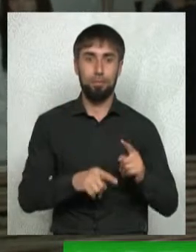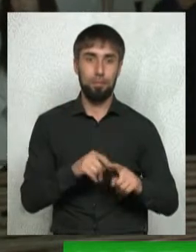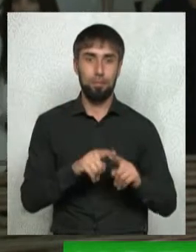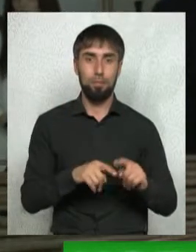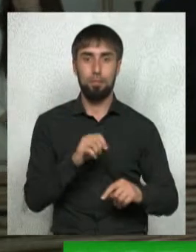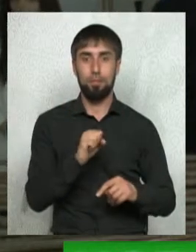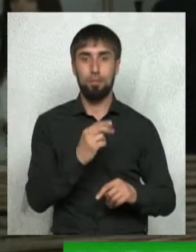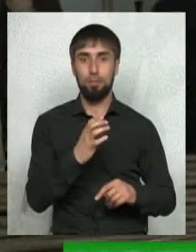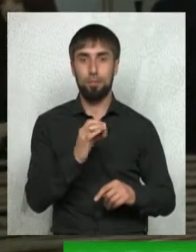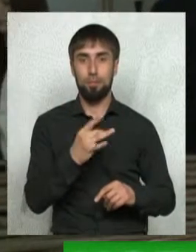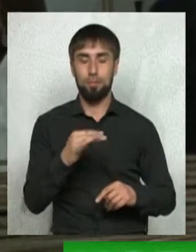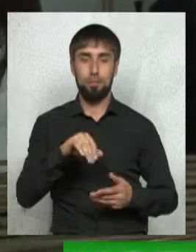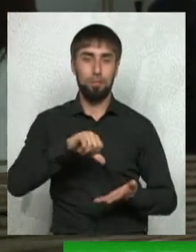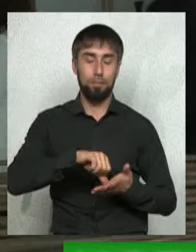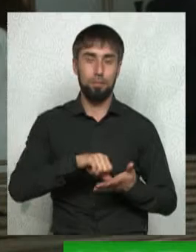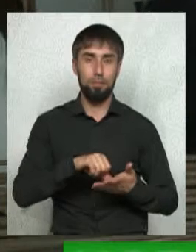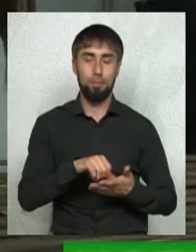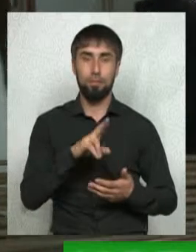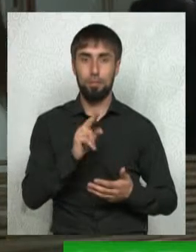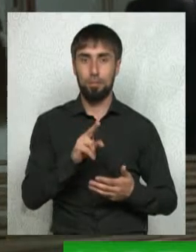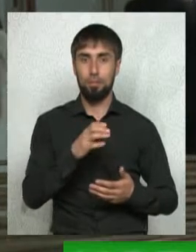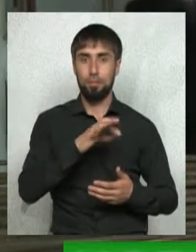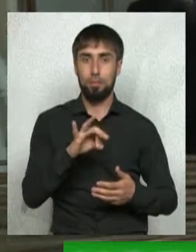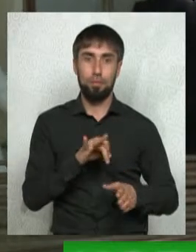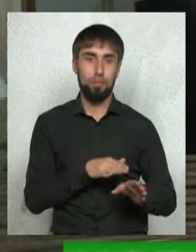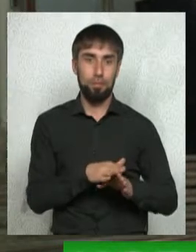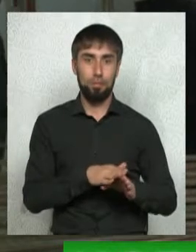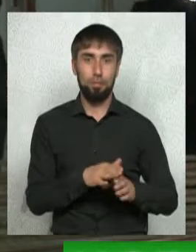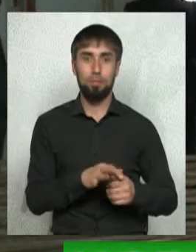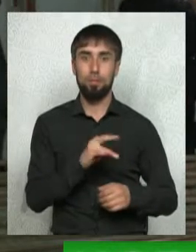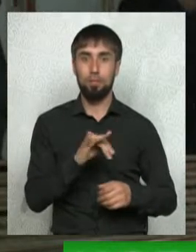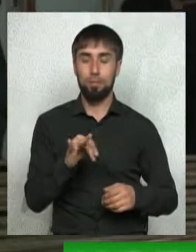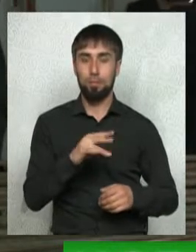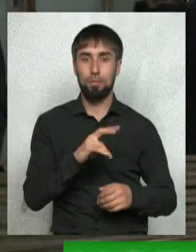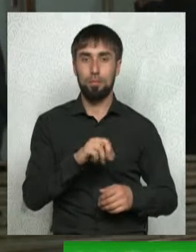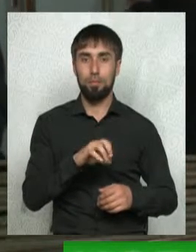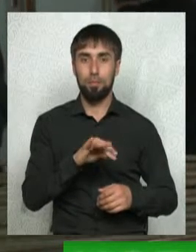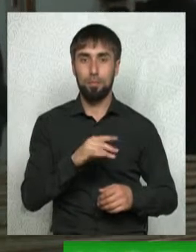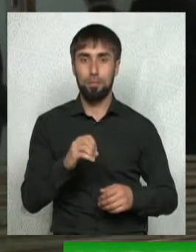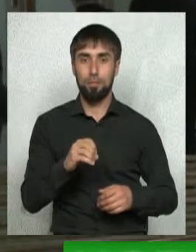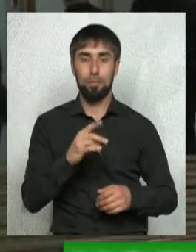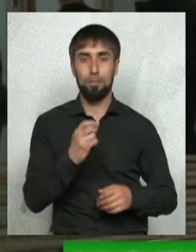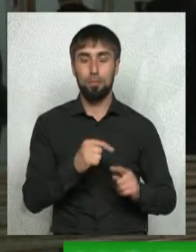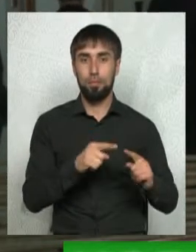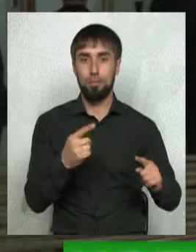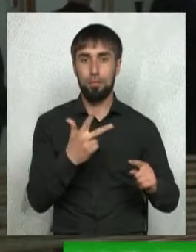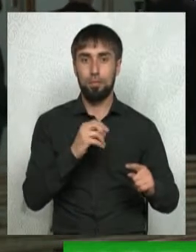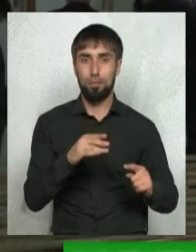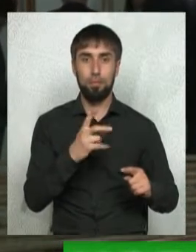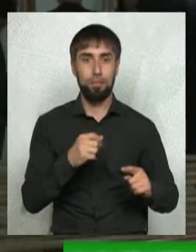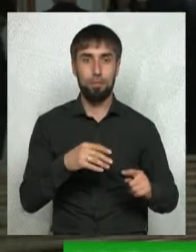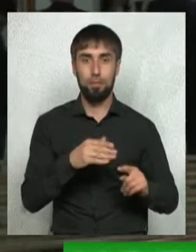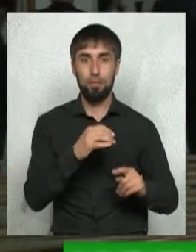родительской ассоциации, участвуем как соисполнители. Они намечены в течение 3 лет во всех